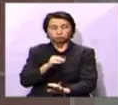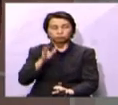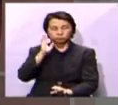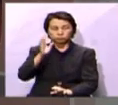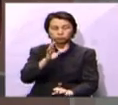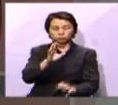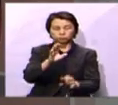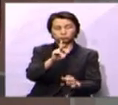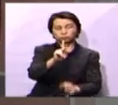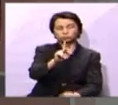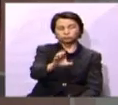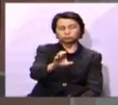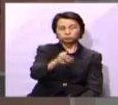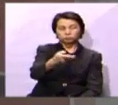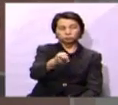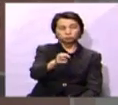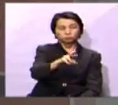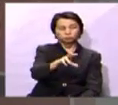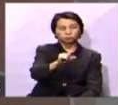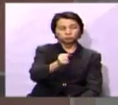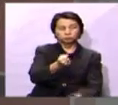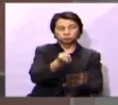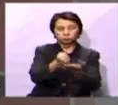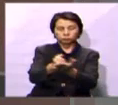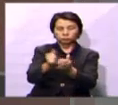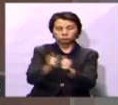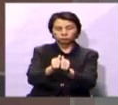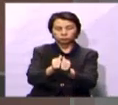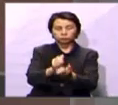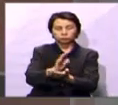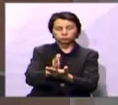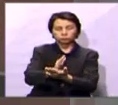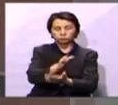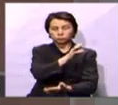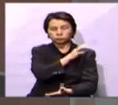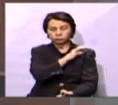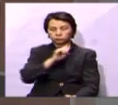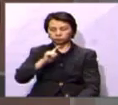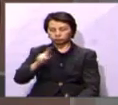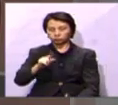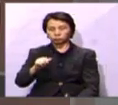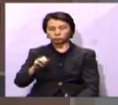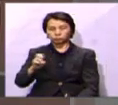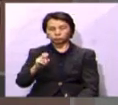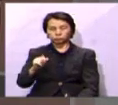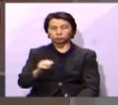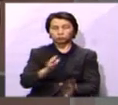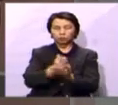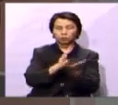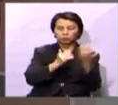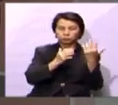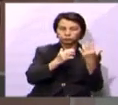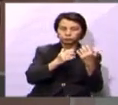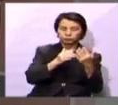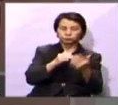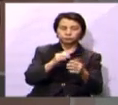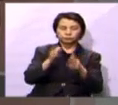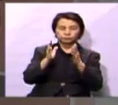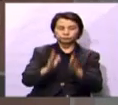akan menggalas tugas sebagai penolong jurulatih kepada pemangku jurulatih Zhang Yukun sementara menunggu tonggak